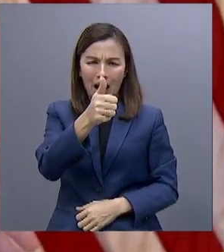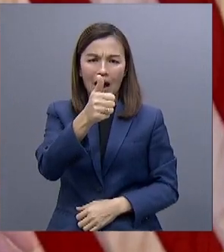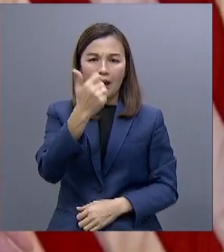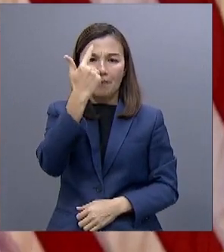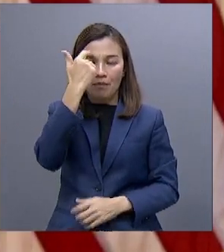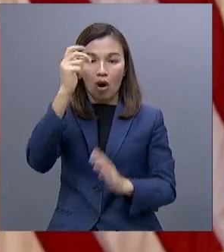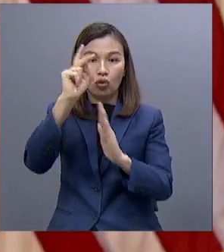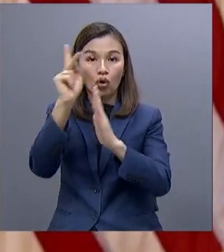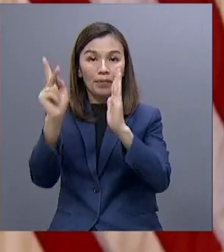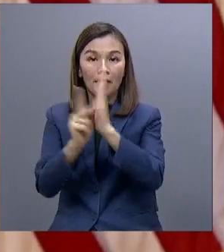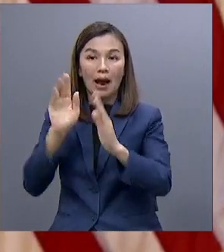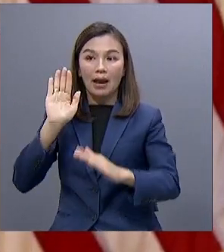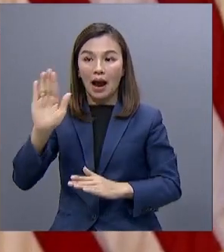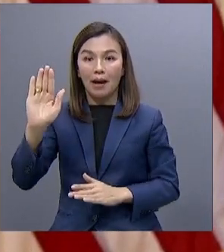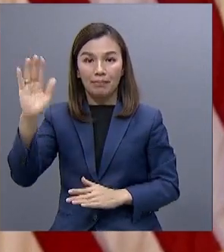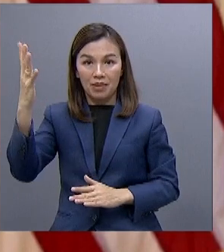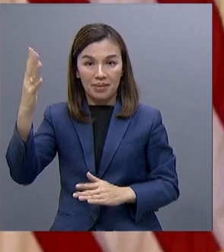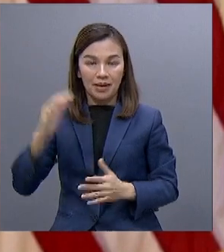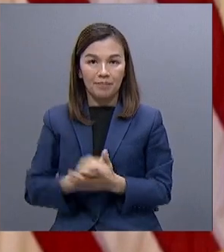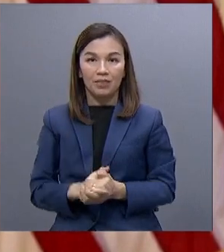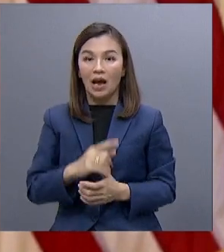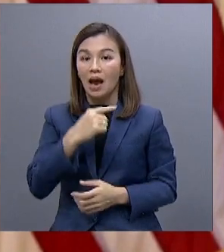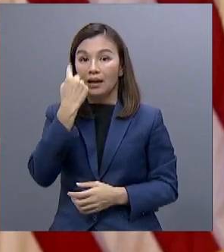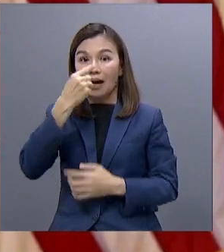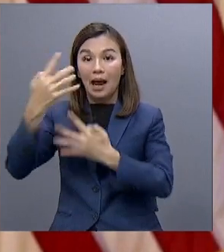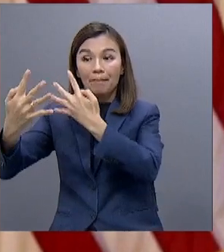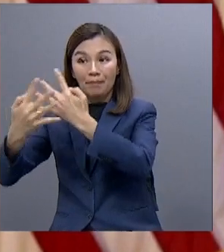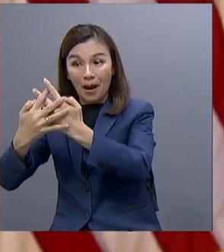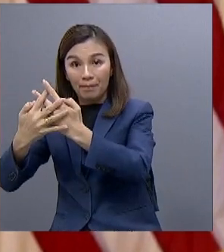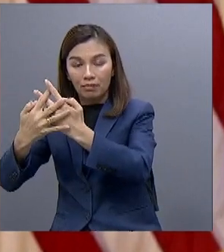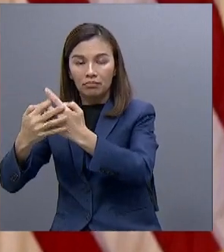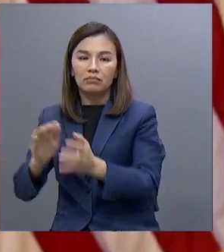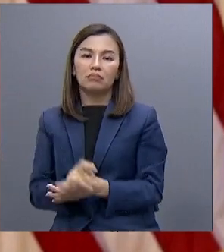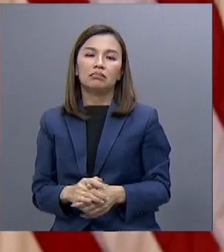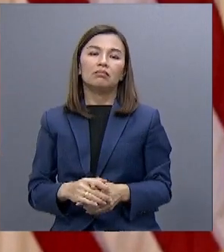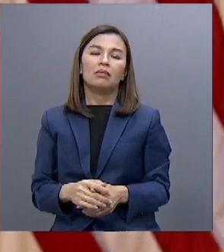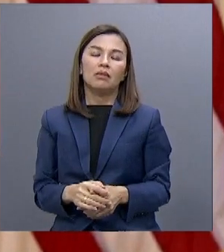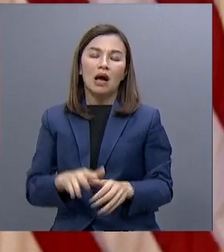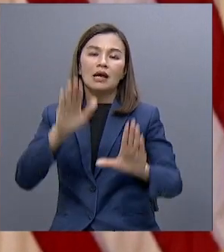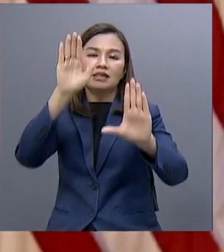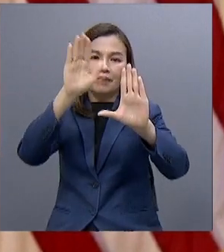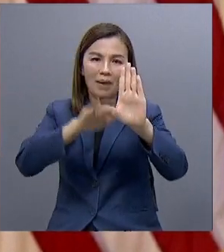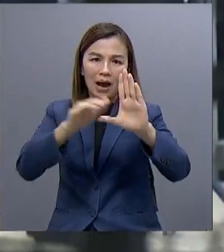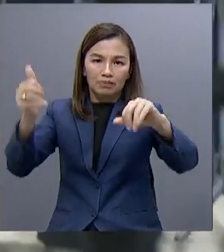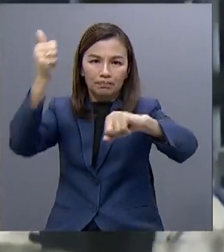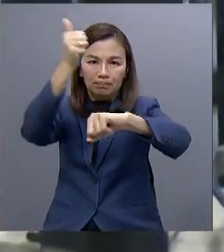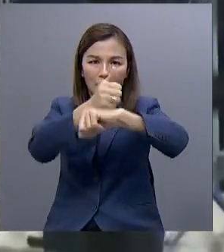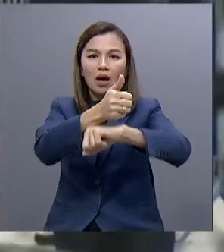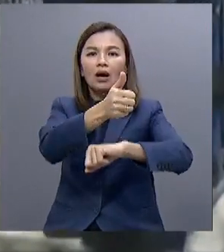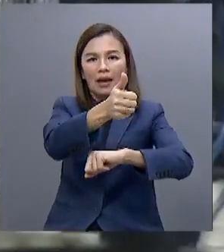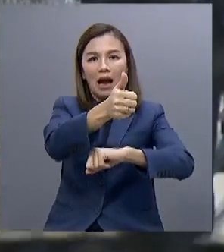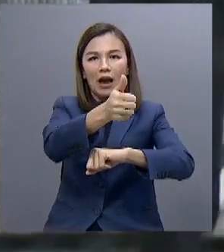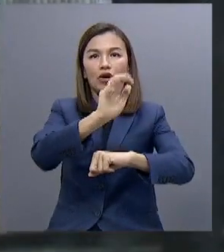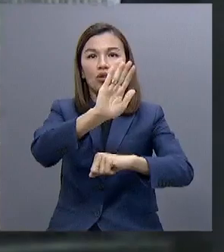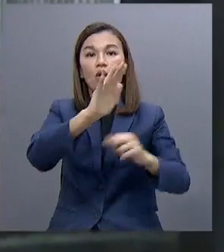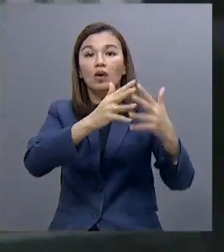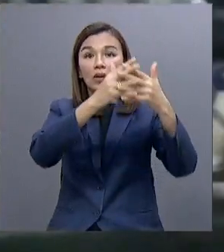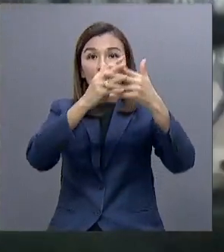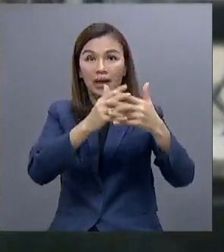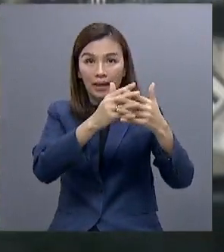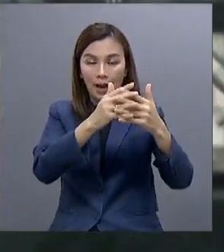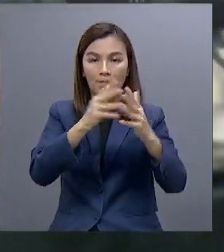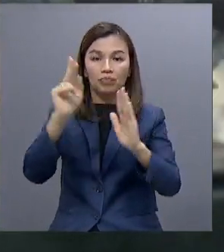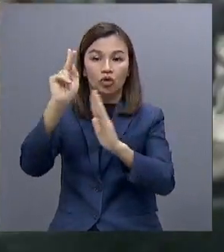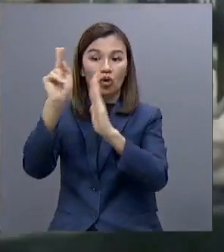กฎหมายไม่มีข้อห้ามผู้ต้องโทษยังสามารถสมัครชิงตำแหน่งประธานาธิอธิบดีได้ที่มาของกฎ